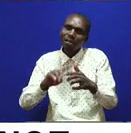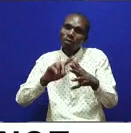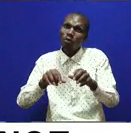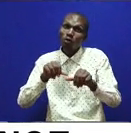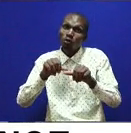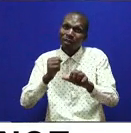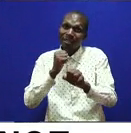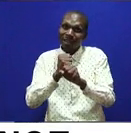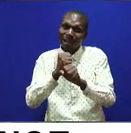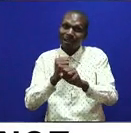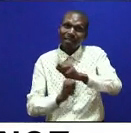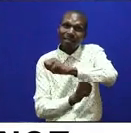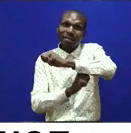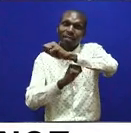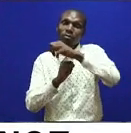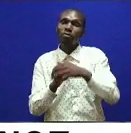scholarship.